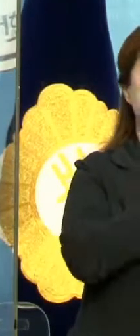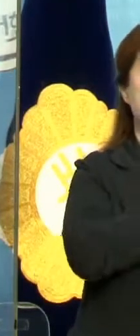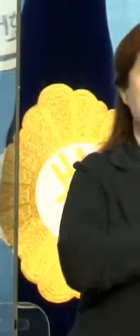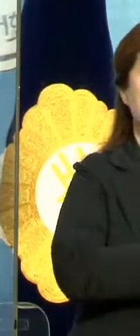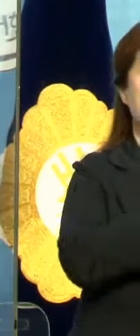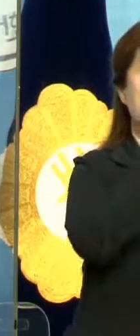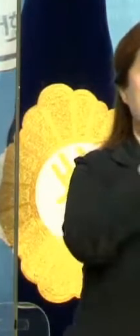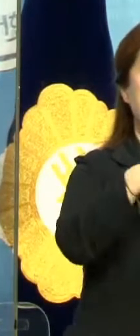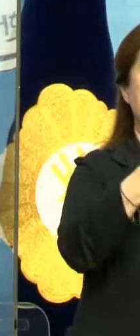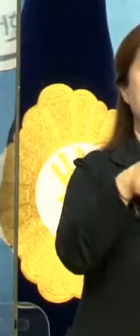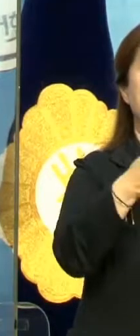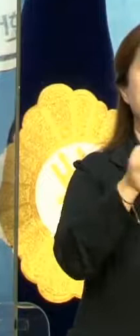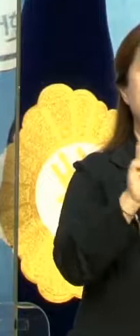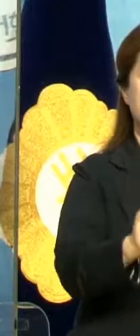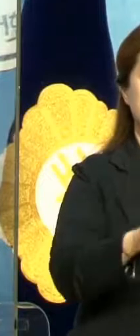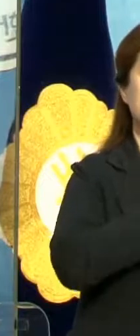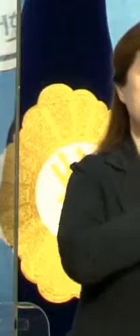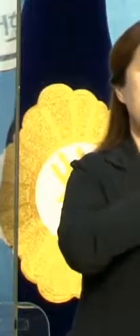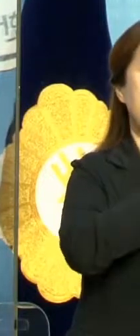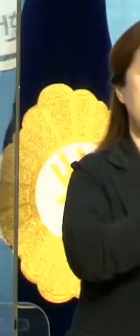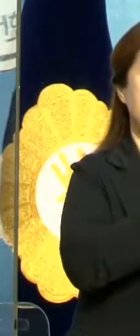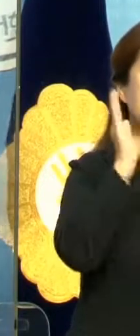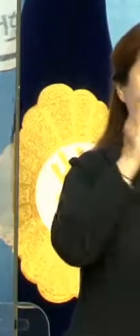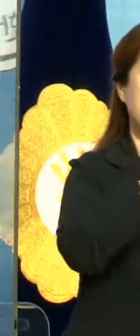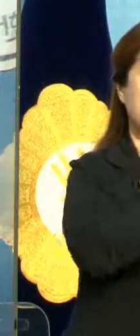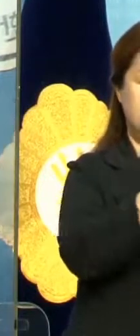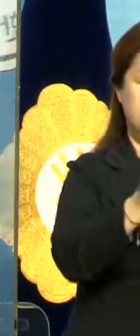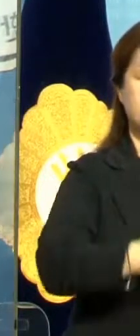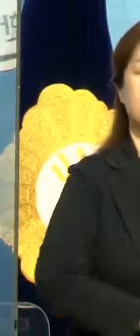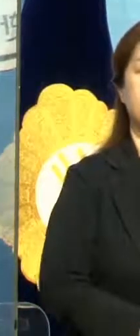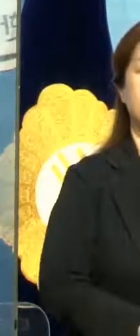박 턱 근무 원 관련 발언이 있겠읍니다